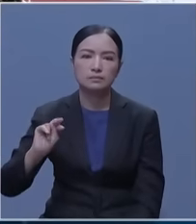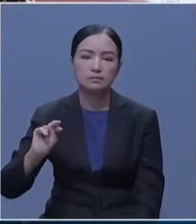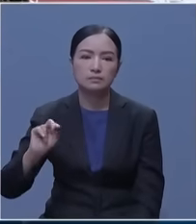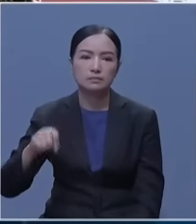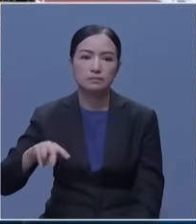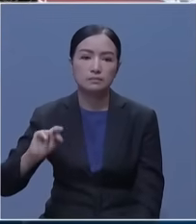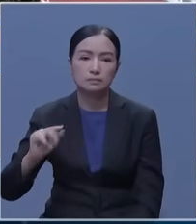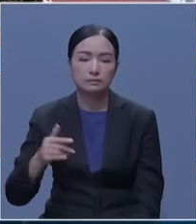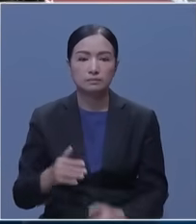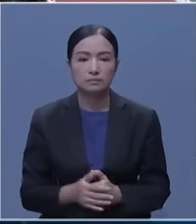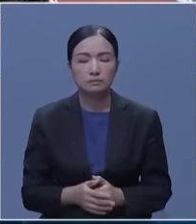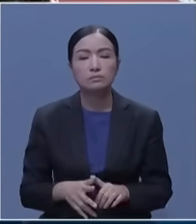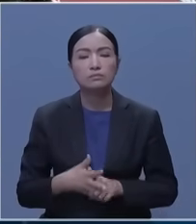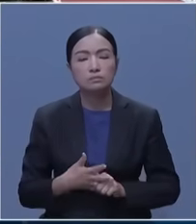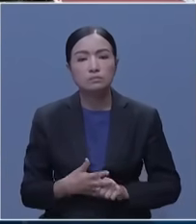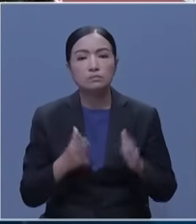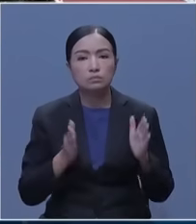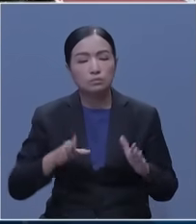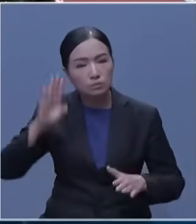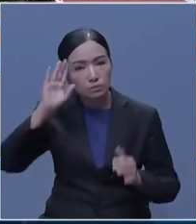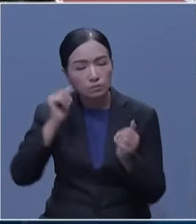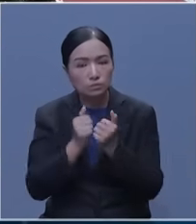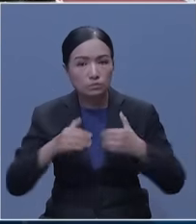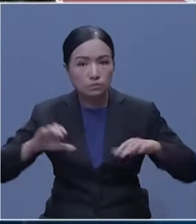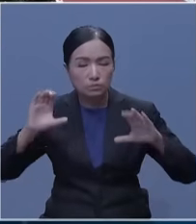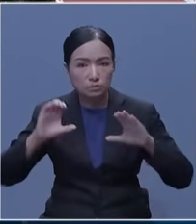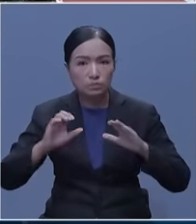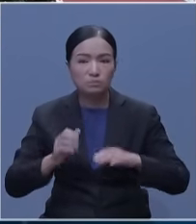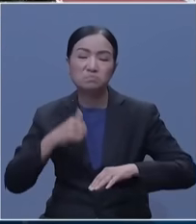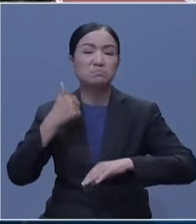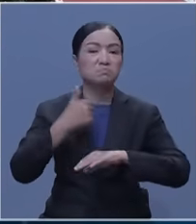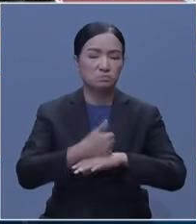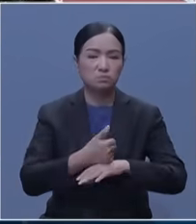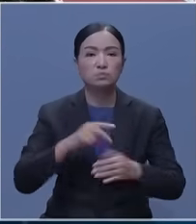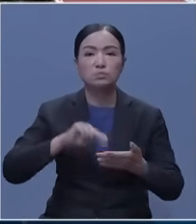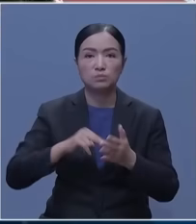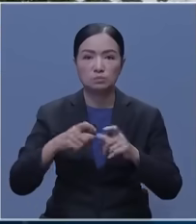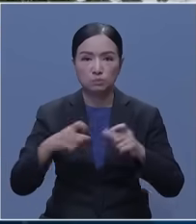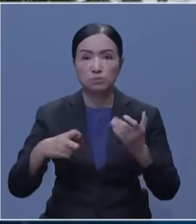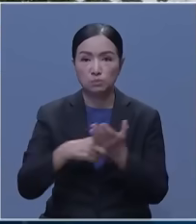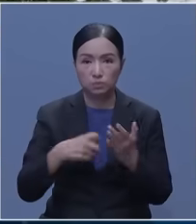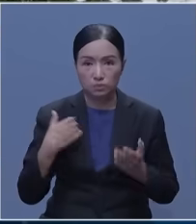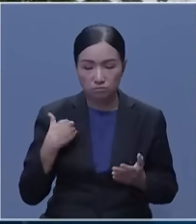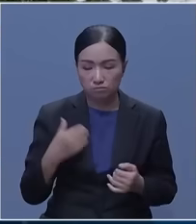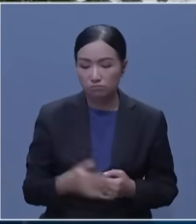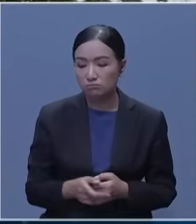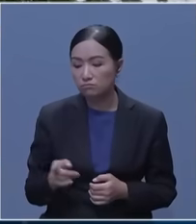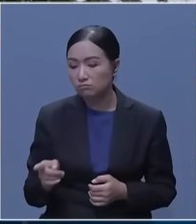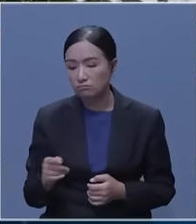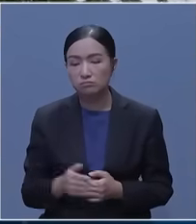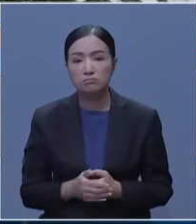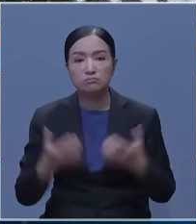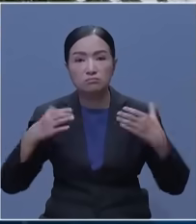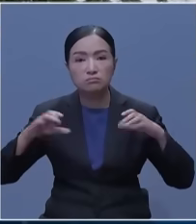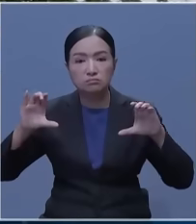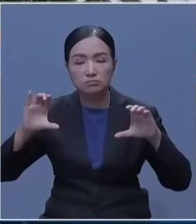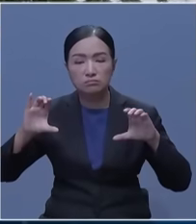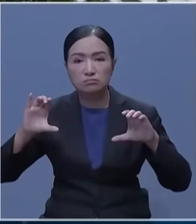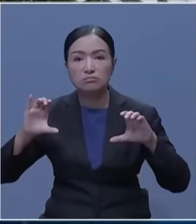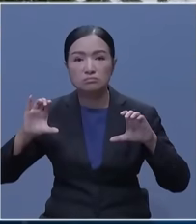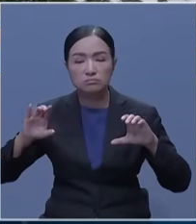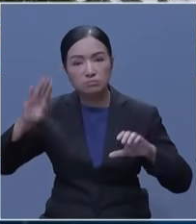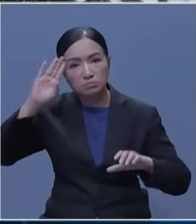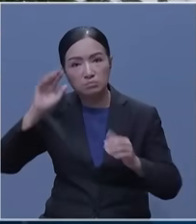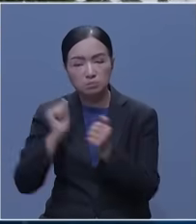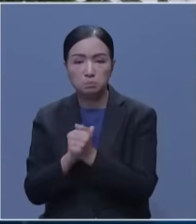ก็คือข้าราชการตำรวจที่มีตั๋วใช่ไหมข้าราชการตำรวจที่ไม่สมหวังก็คือเป็นข้าราชการตำรวจที่อาจจะมีตั๋วไม่เท่าคนอื่นหรือ